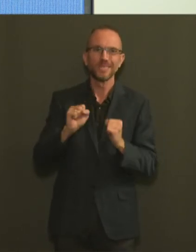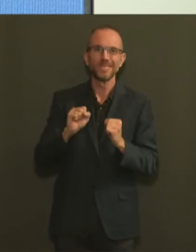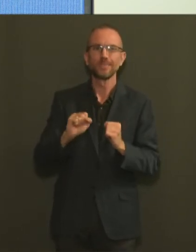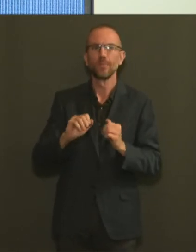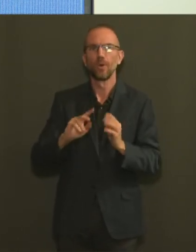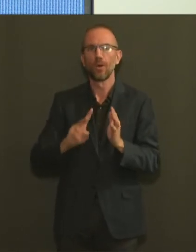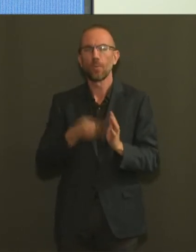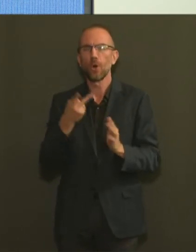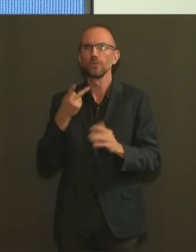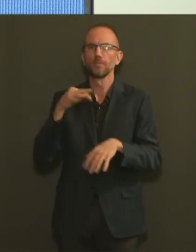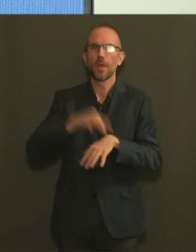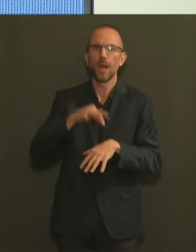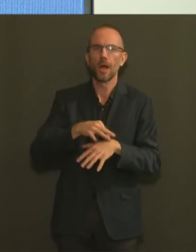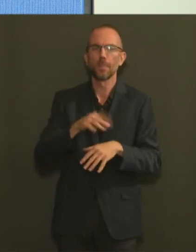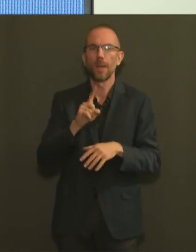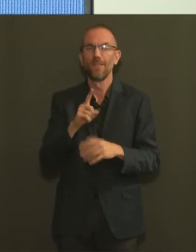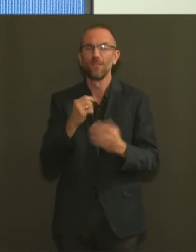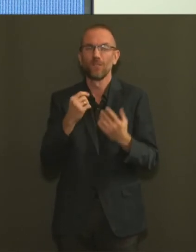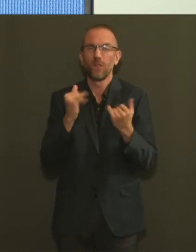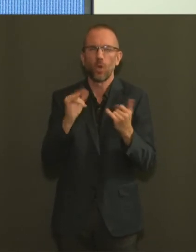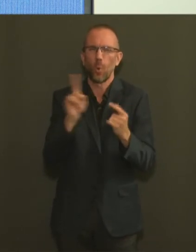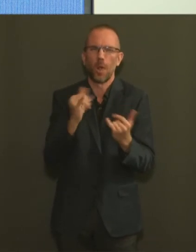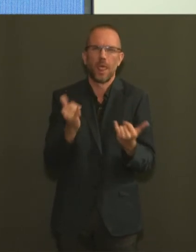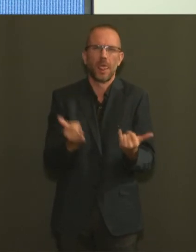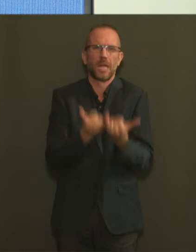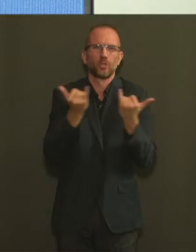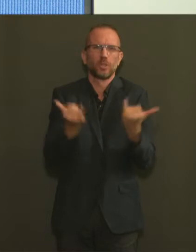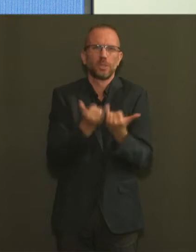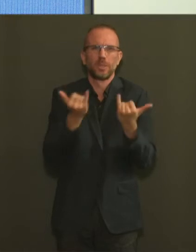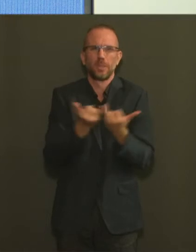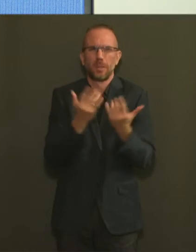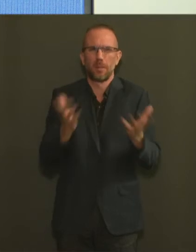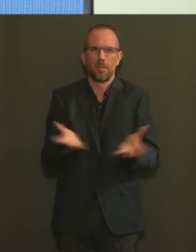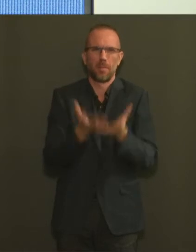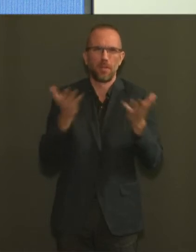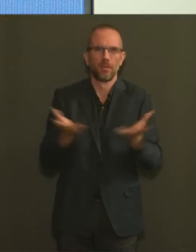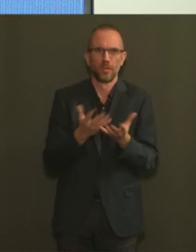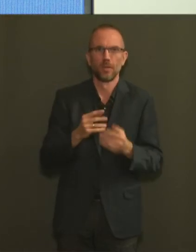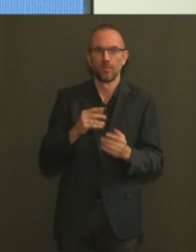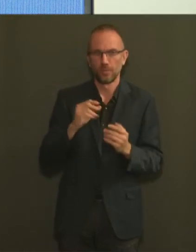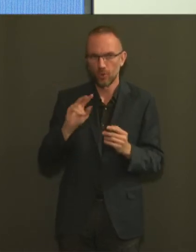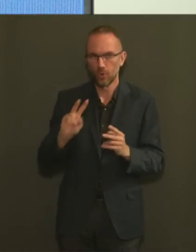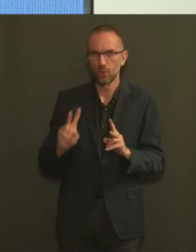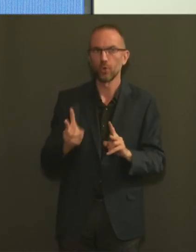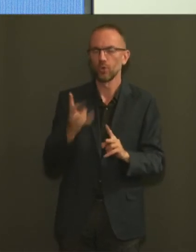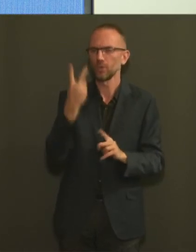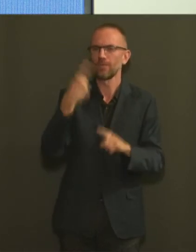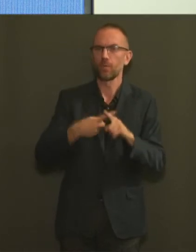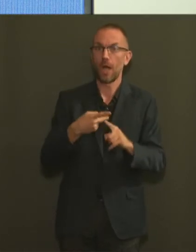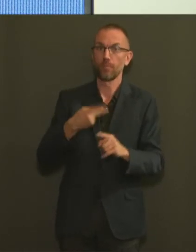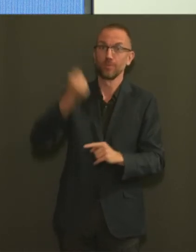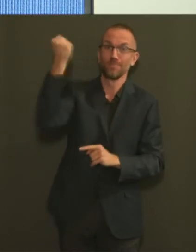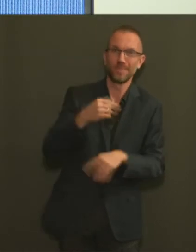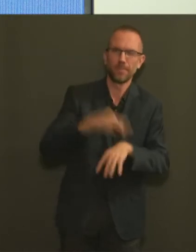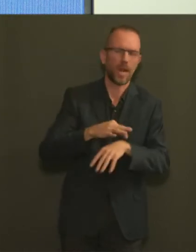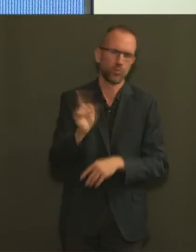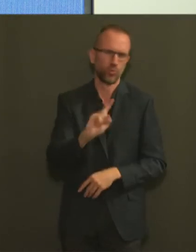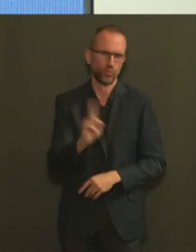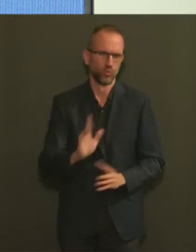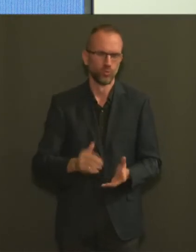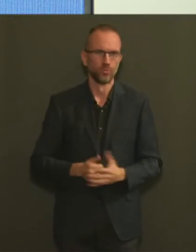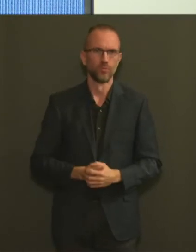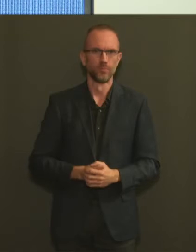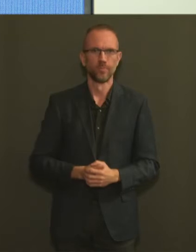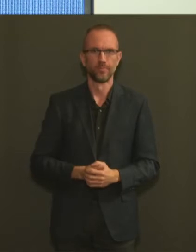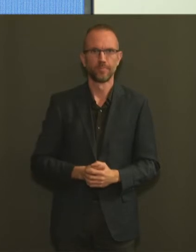qu'en est il du risque qu'elles ont de pouvoir contaminer d'autres personnes par un virus qui ferait un ricochet